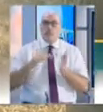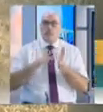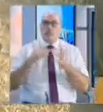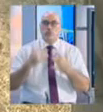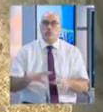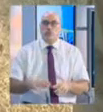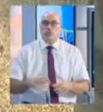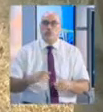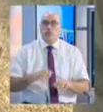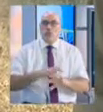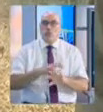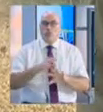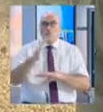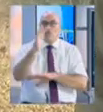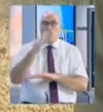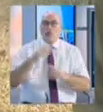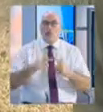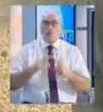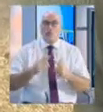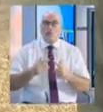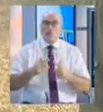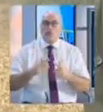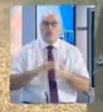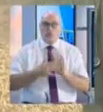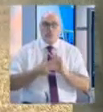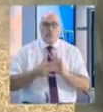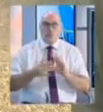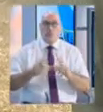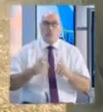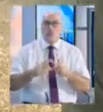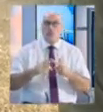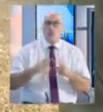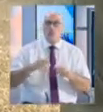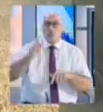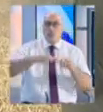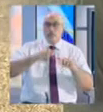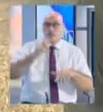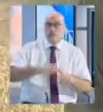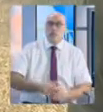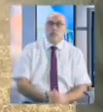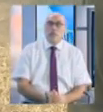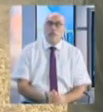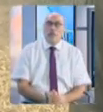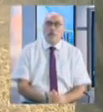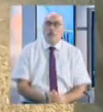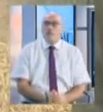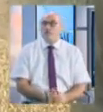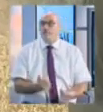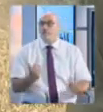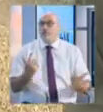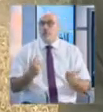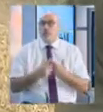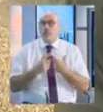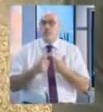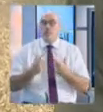إجراءات لإمكانية وتجنيد جميع إمكانية المادية والبشرية من أجل إخماد الحريق، لا سيما